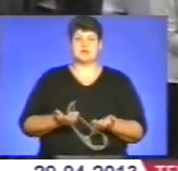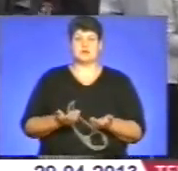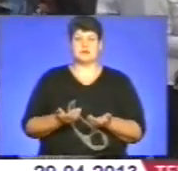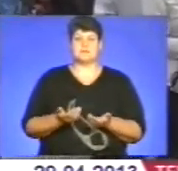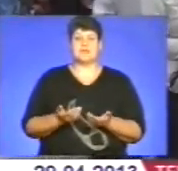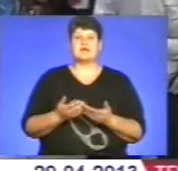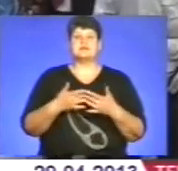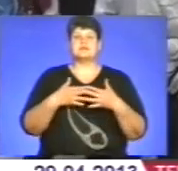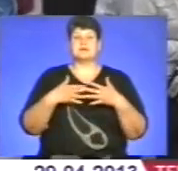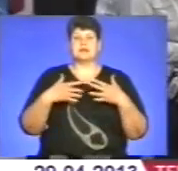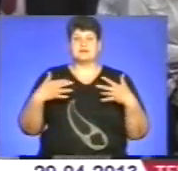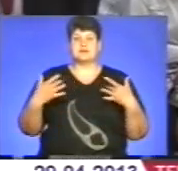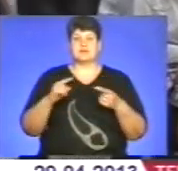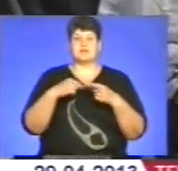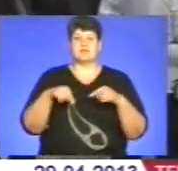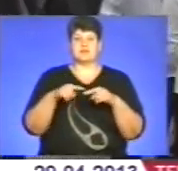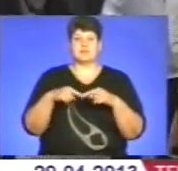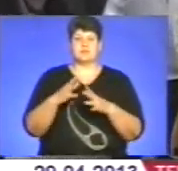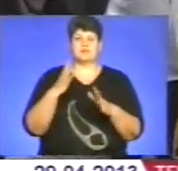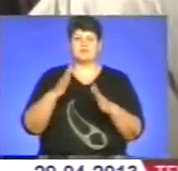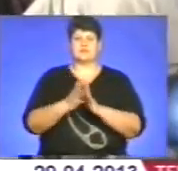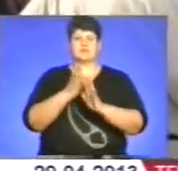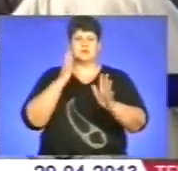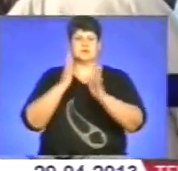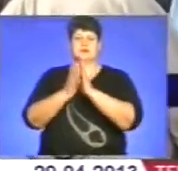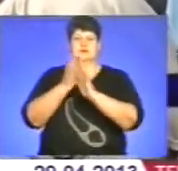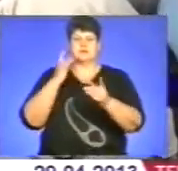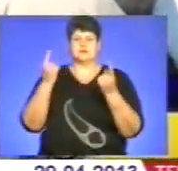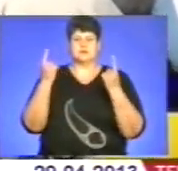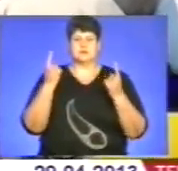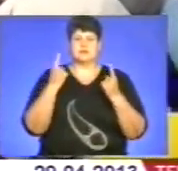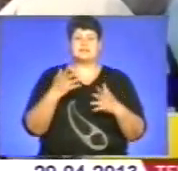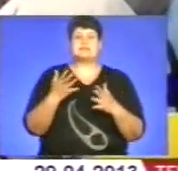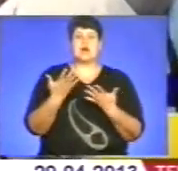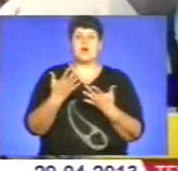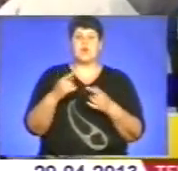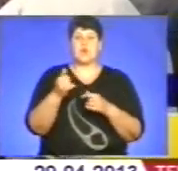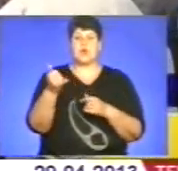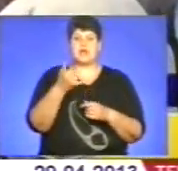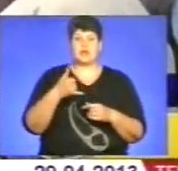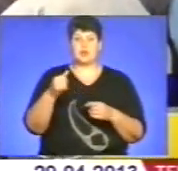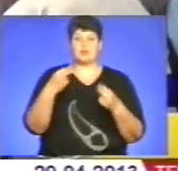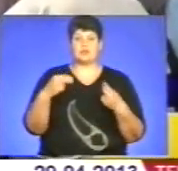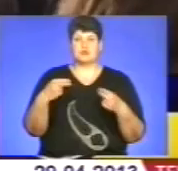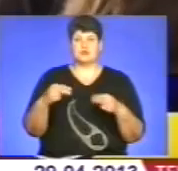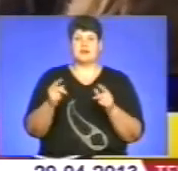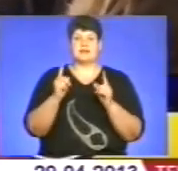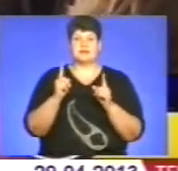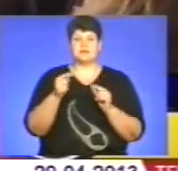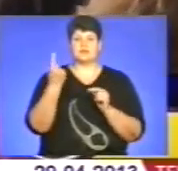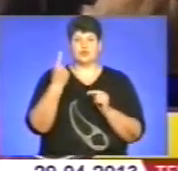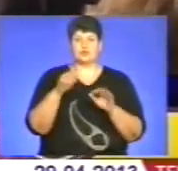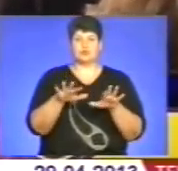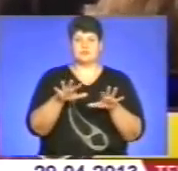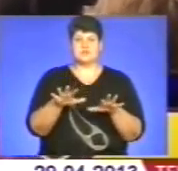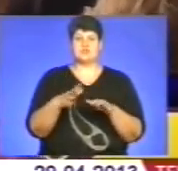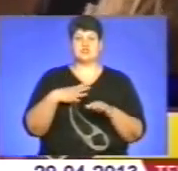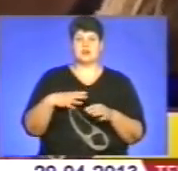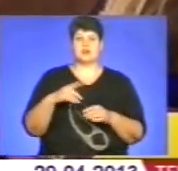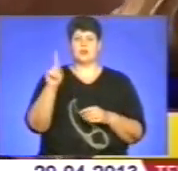деякими видами продукції черги у кілька десятків метрів. За олією, яку продавали виключно в одній торговій точці, люди чекали